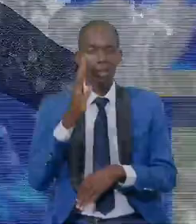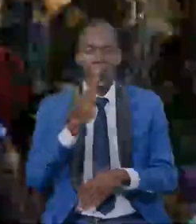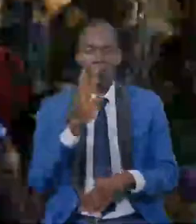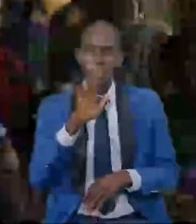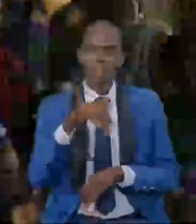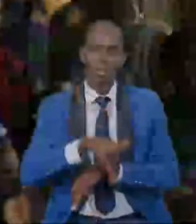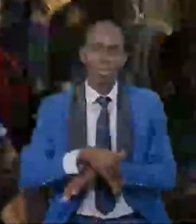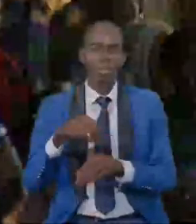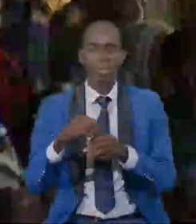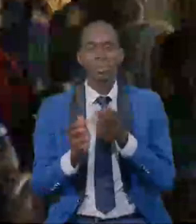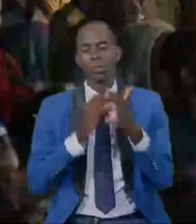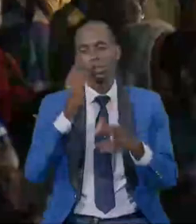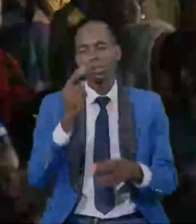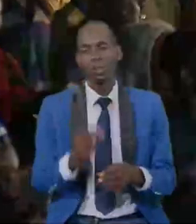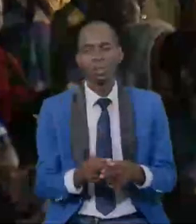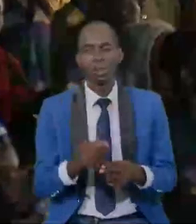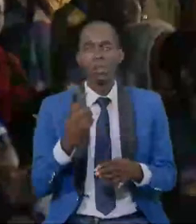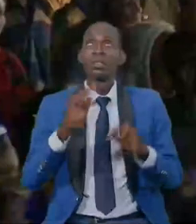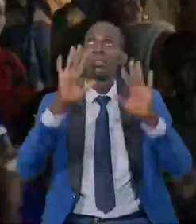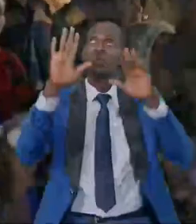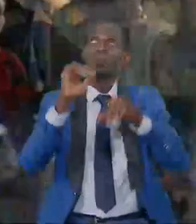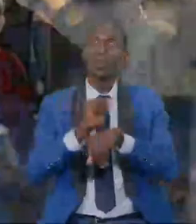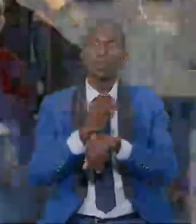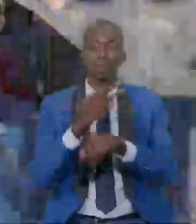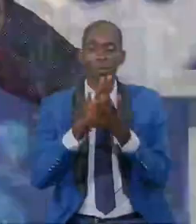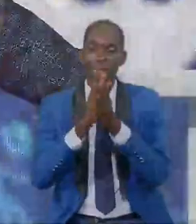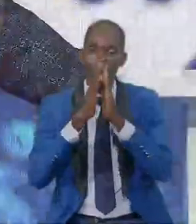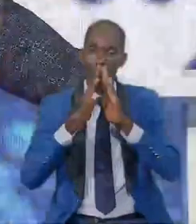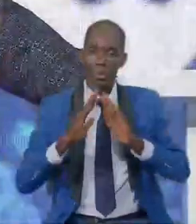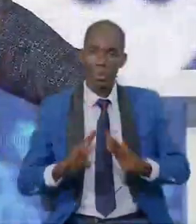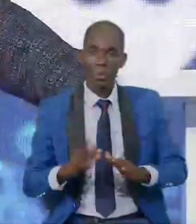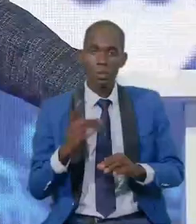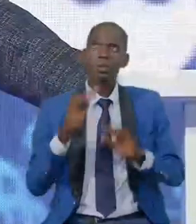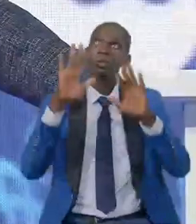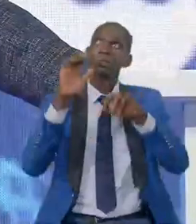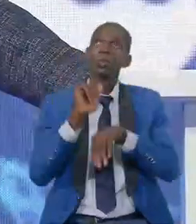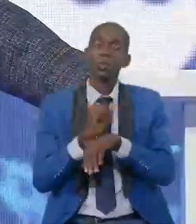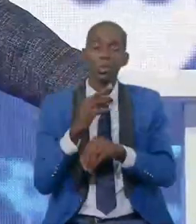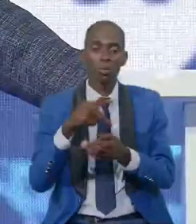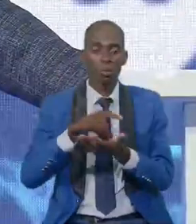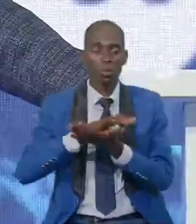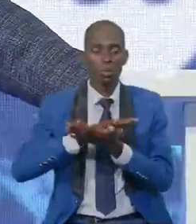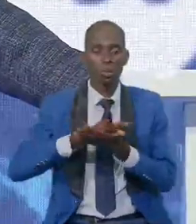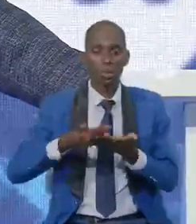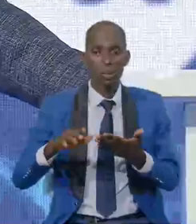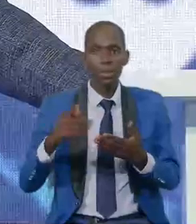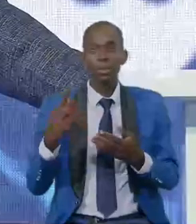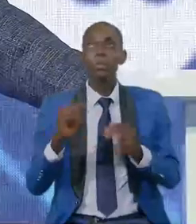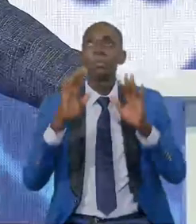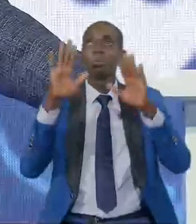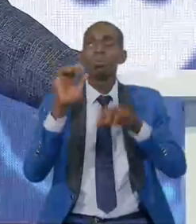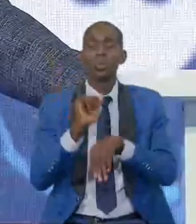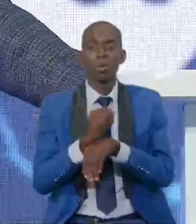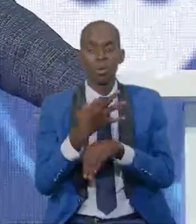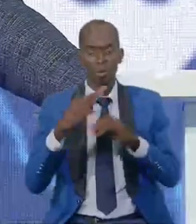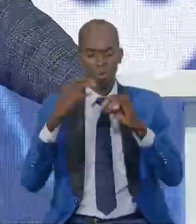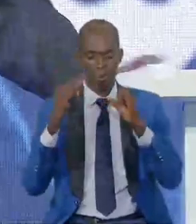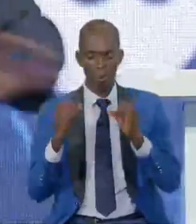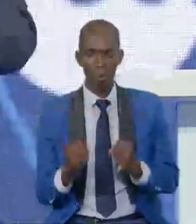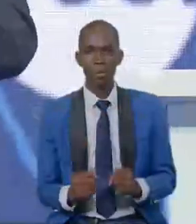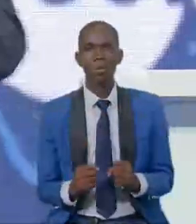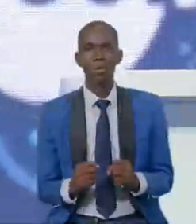Ce soir sera votre soirée. Le miracle de paix, le miracle de pureté, le miracle